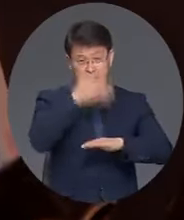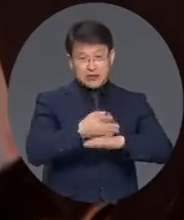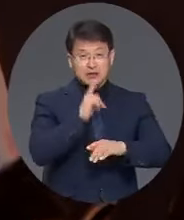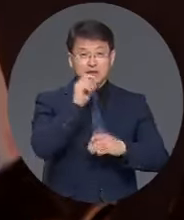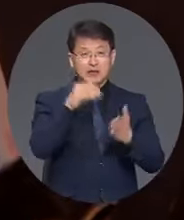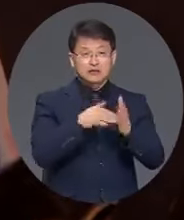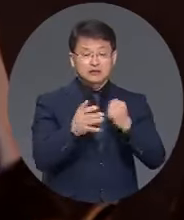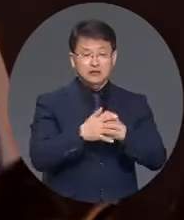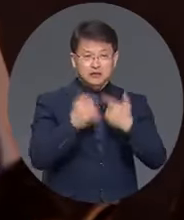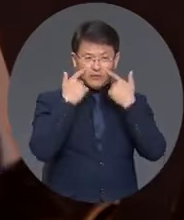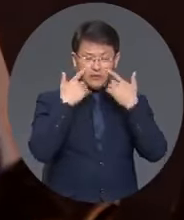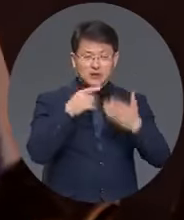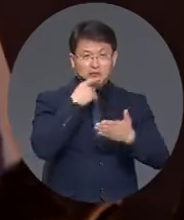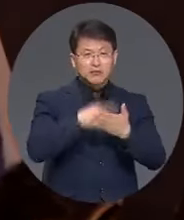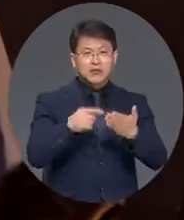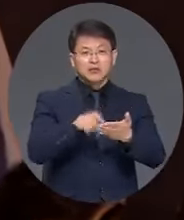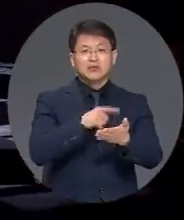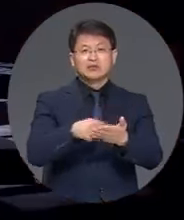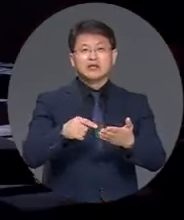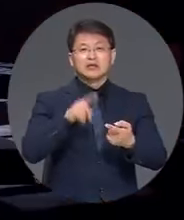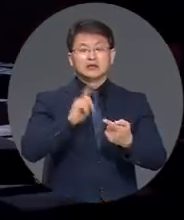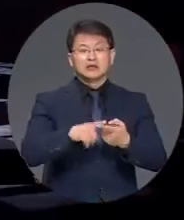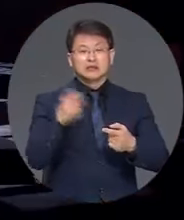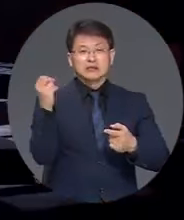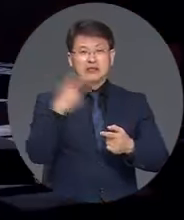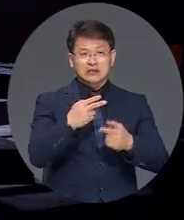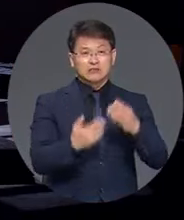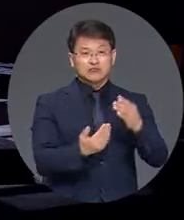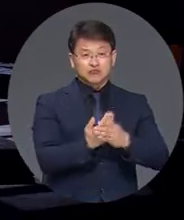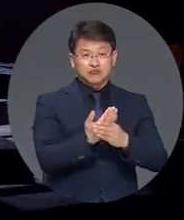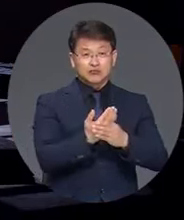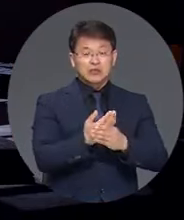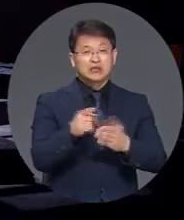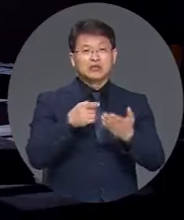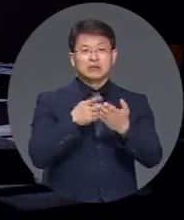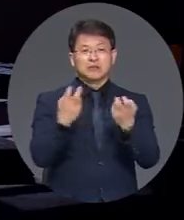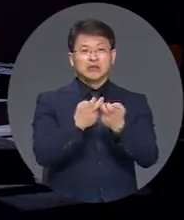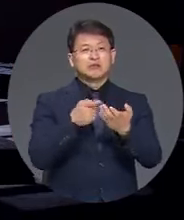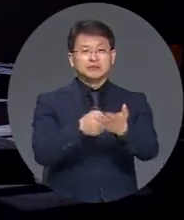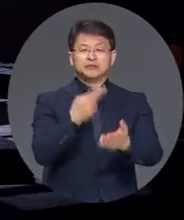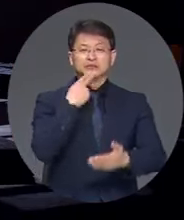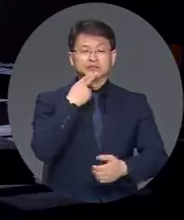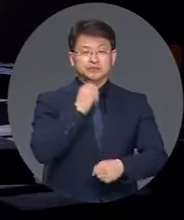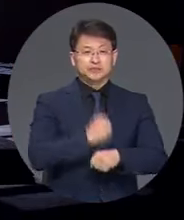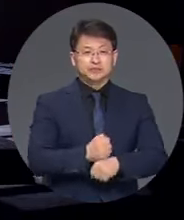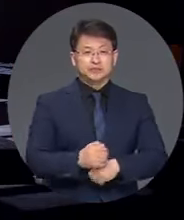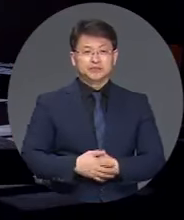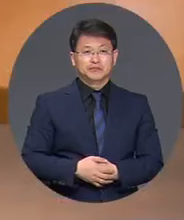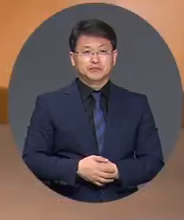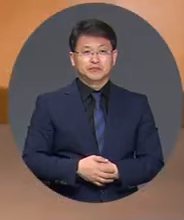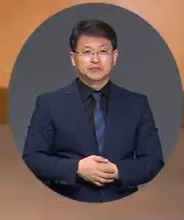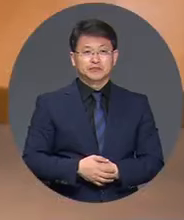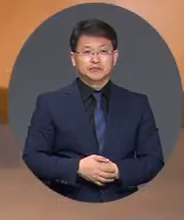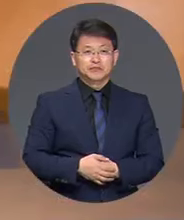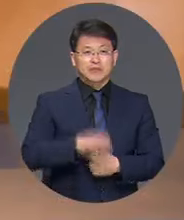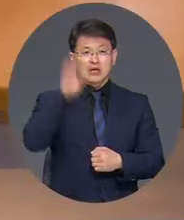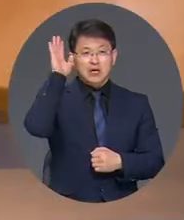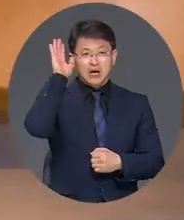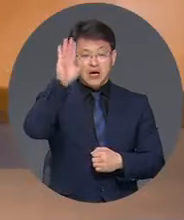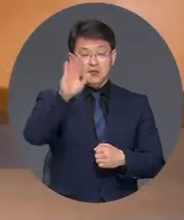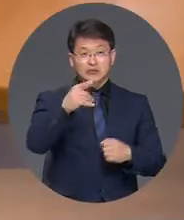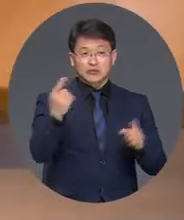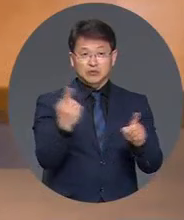했지만 뚜렷한 피해 보상책과 재발 방지책을 제시하지 못했습니다. 아우, 이런